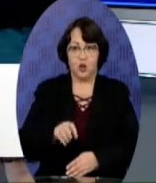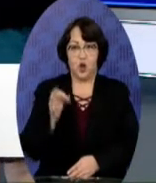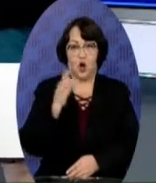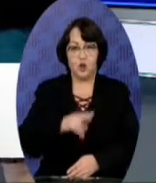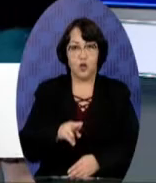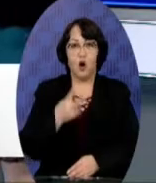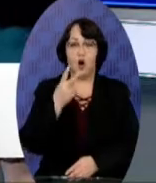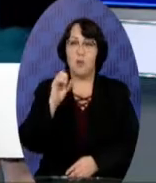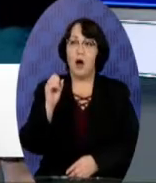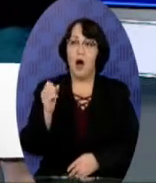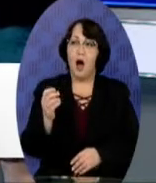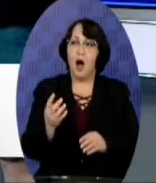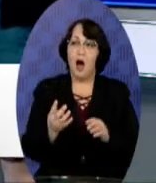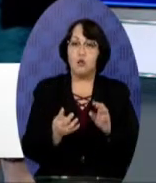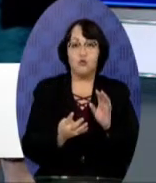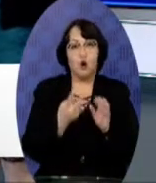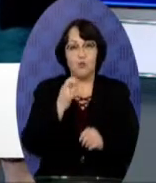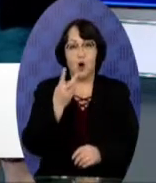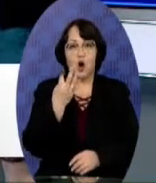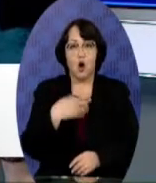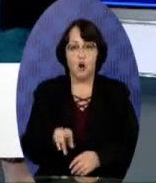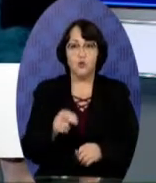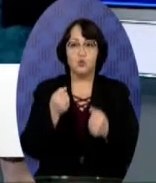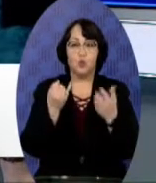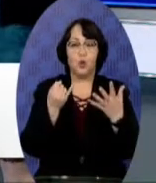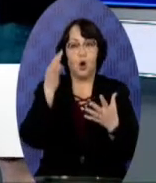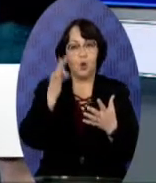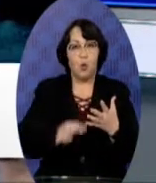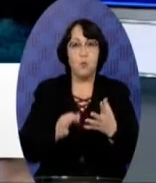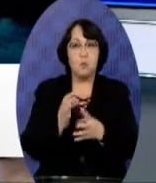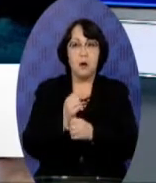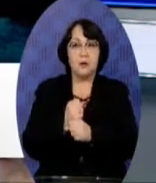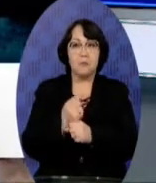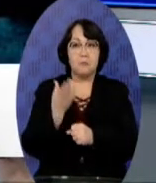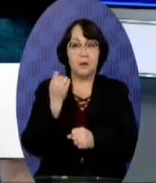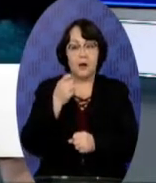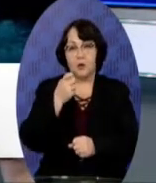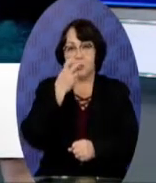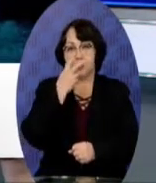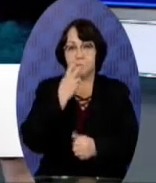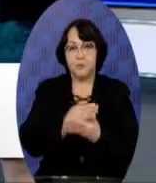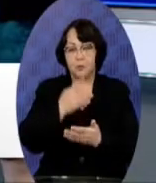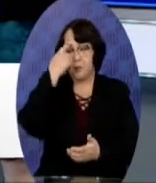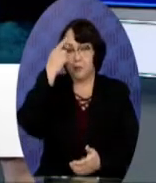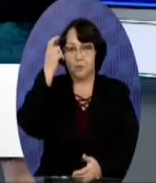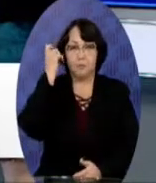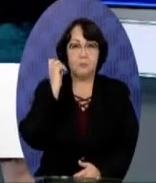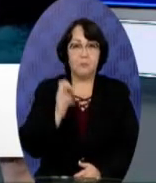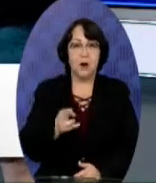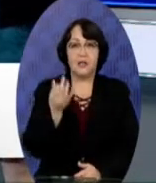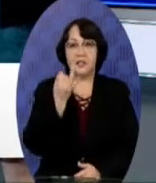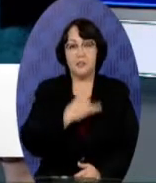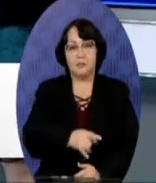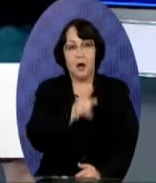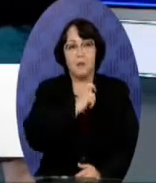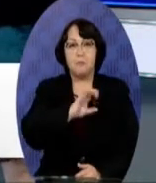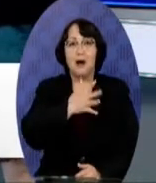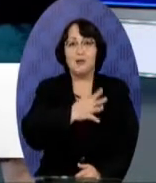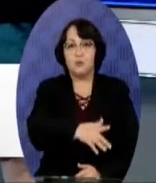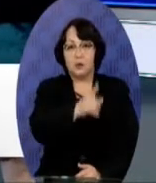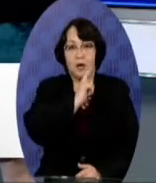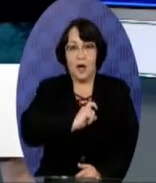6 орчим хувьд тогтворжих болов уу гэсэн таамаг мэдээллийг өгч байна. За Монгол банкны зүгээс ийм таамаг мэдээллийг өгч